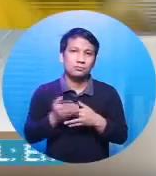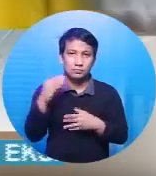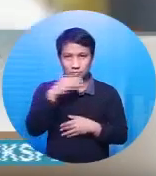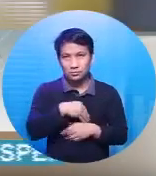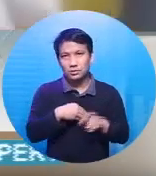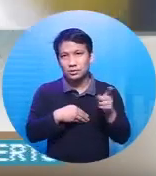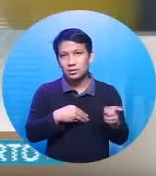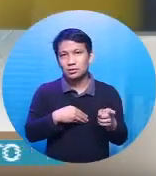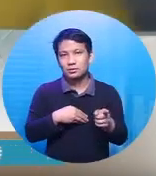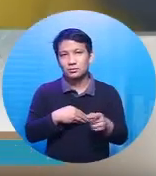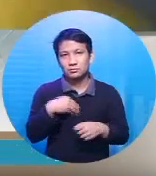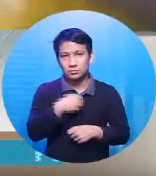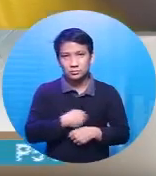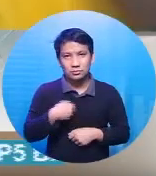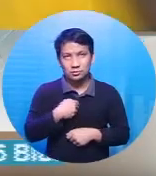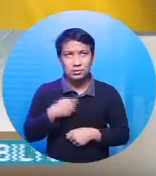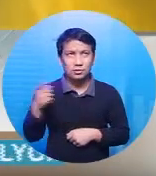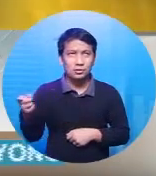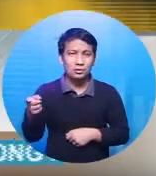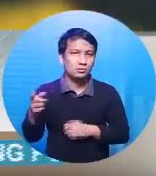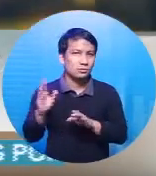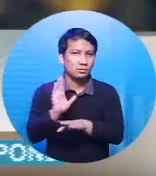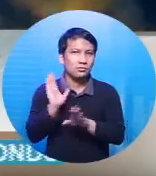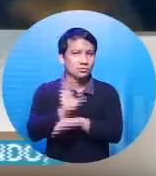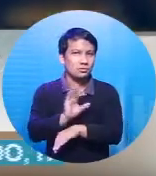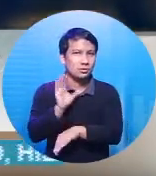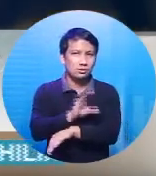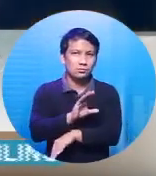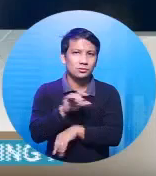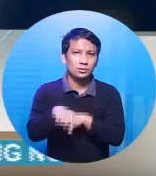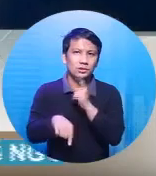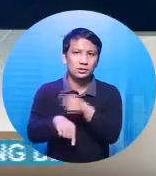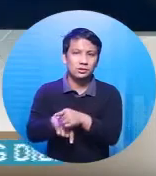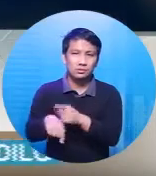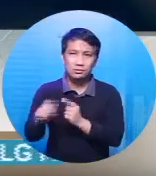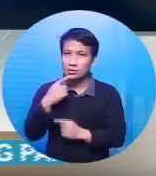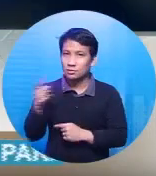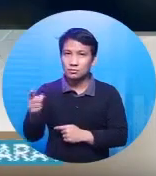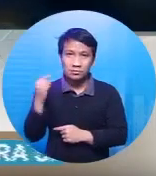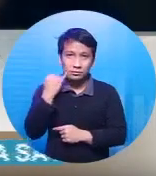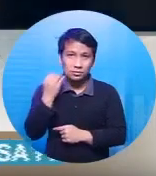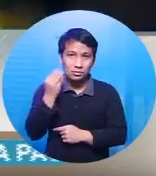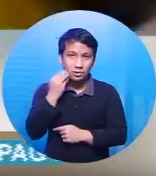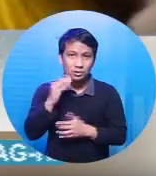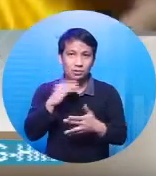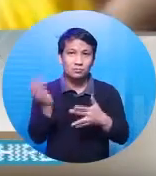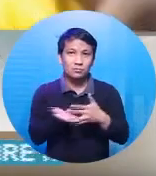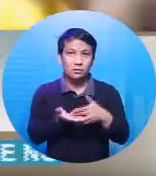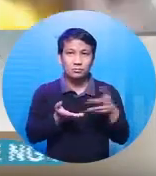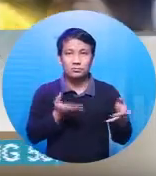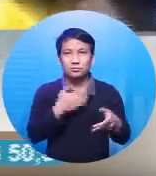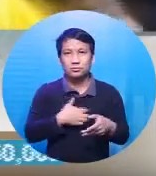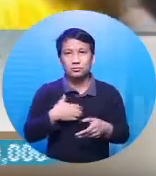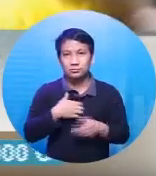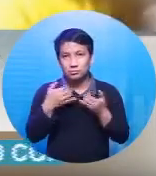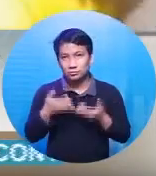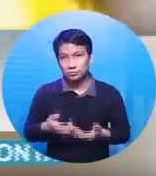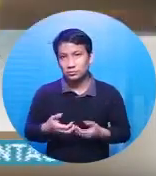now, pag hindi ka nag-apologize, then hindi ka napipilitin, pero sasabihin ko kay Jasmine na kasuhan ka ng libel.